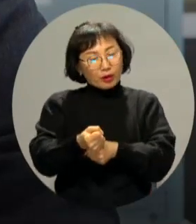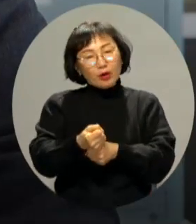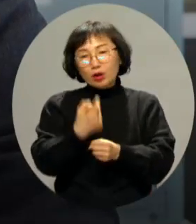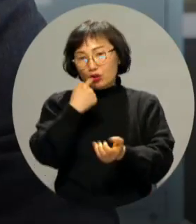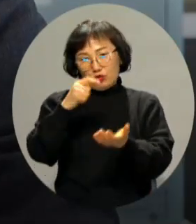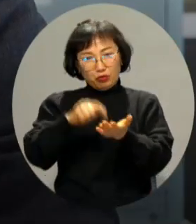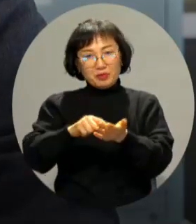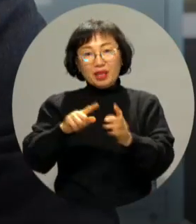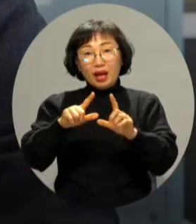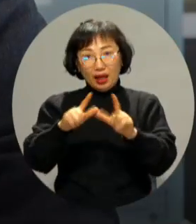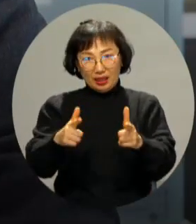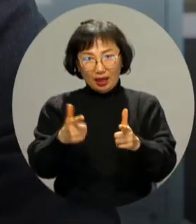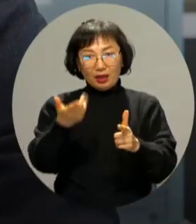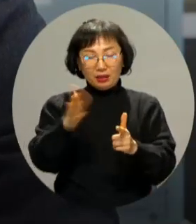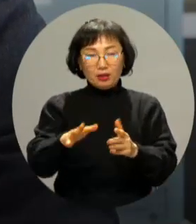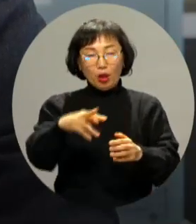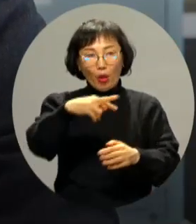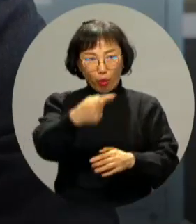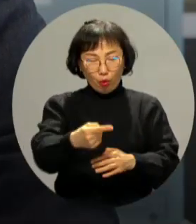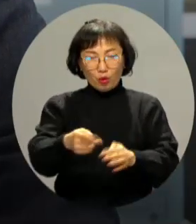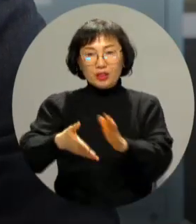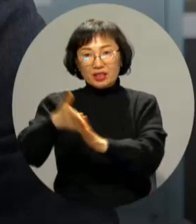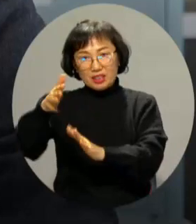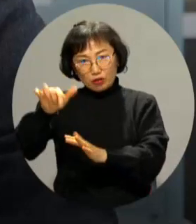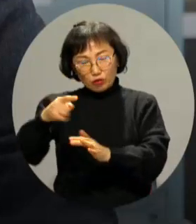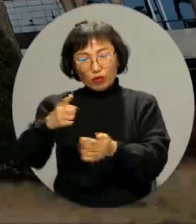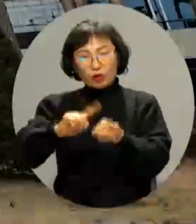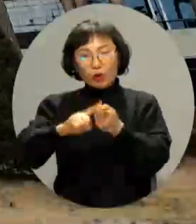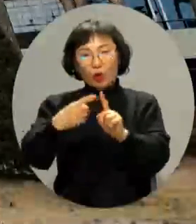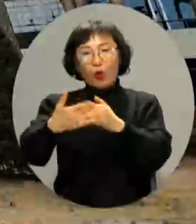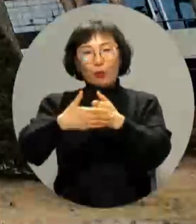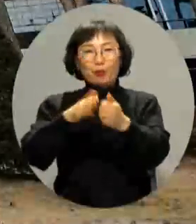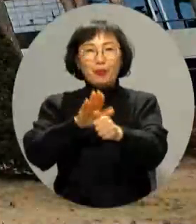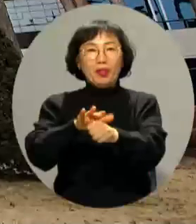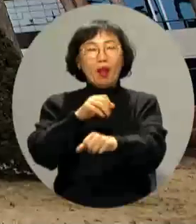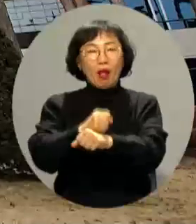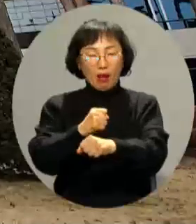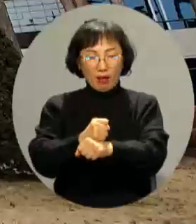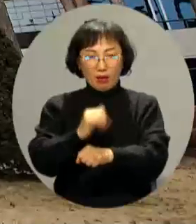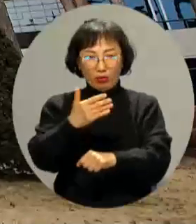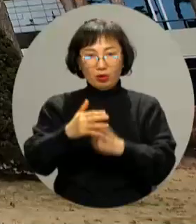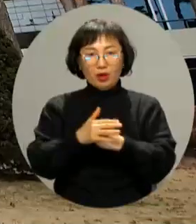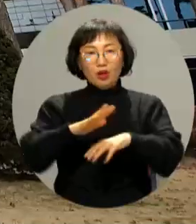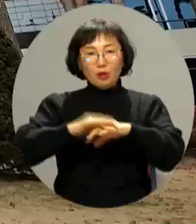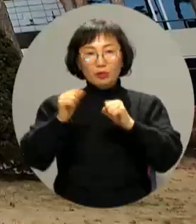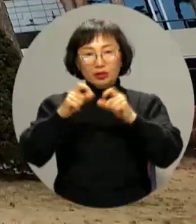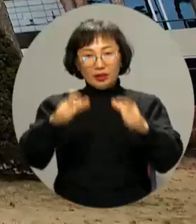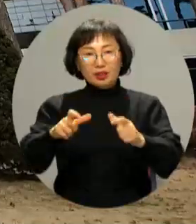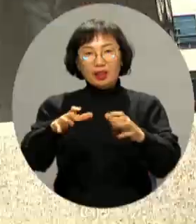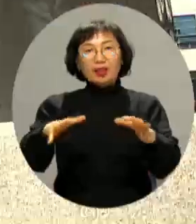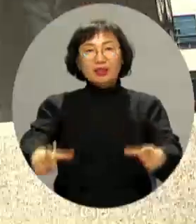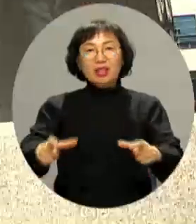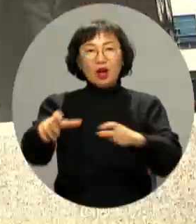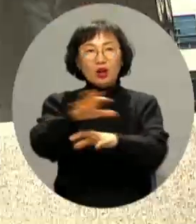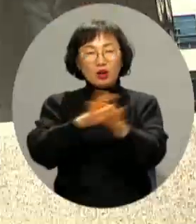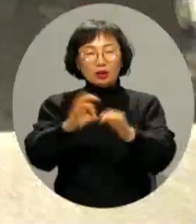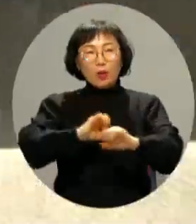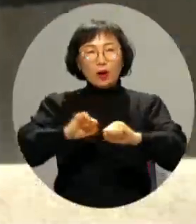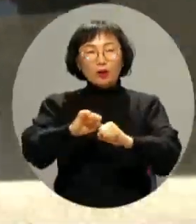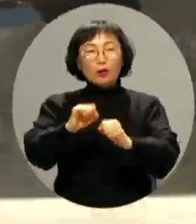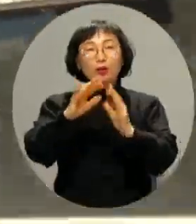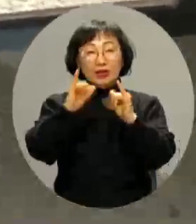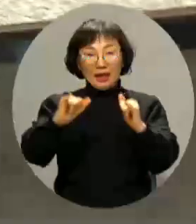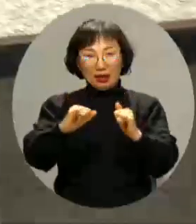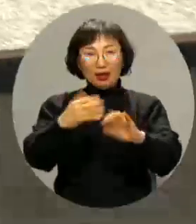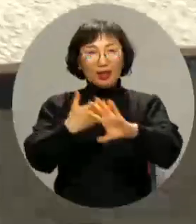어렵긴 하지만 도라든지 시군이라든지 협력을 해서 전라북도는 뒤늦게 지역경제 활동 인구나